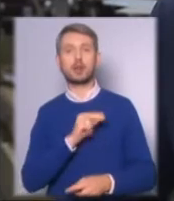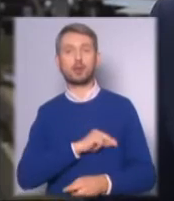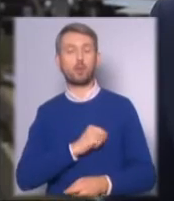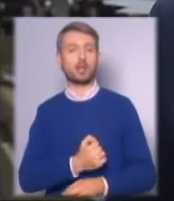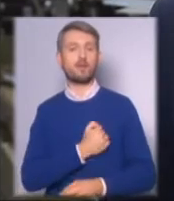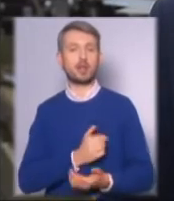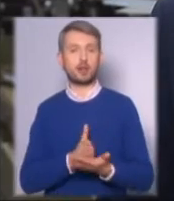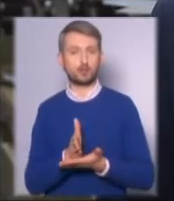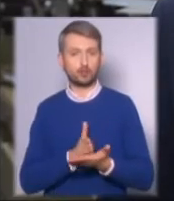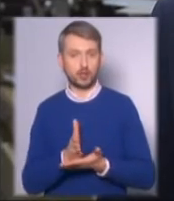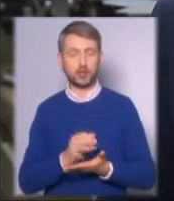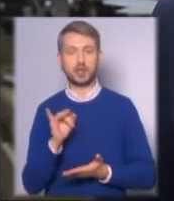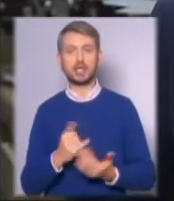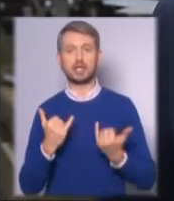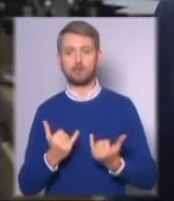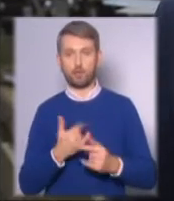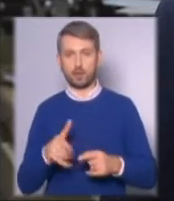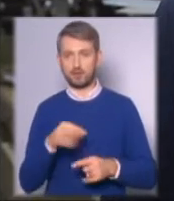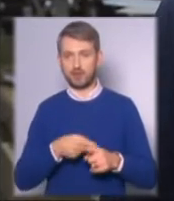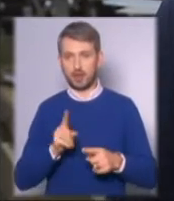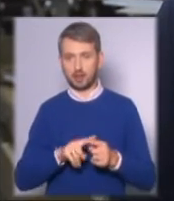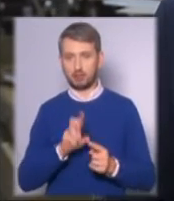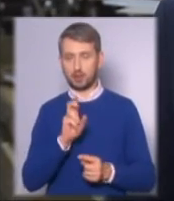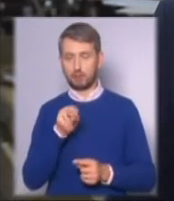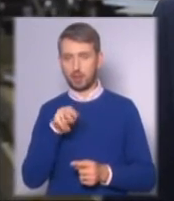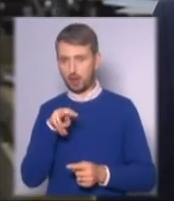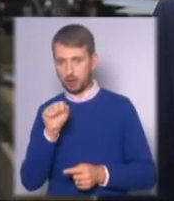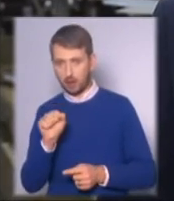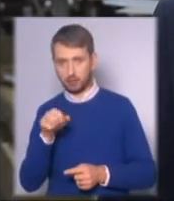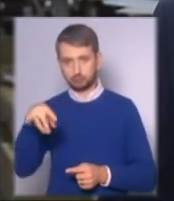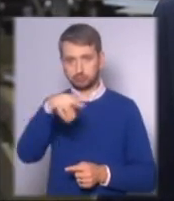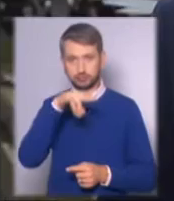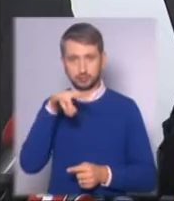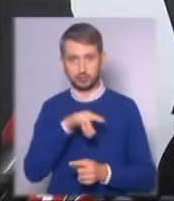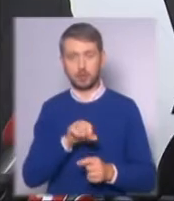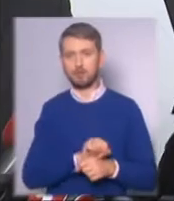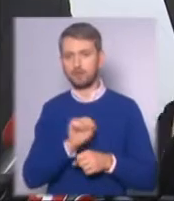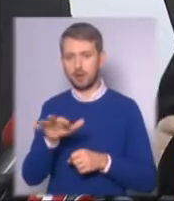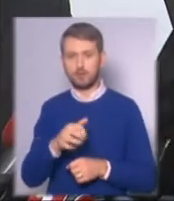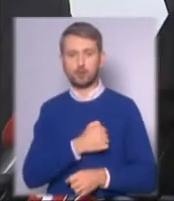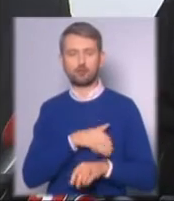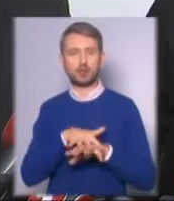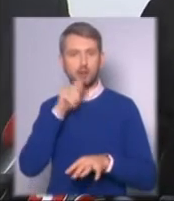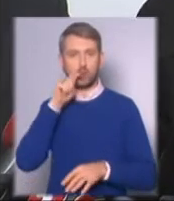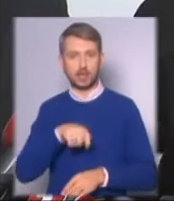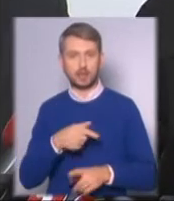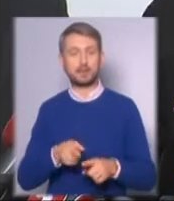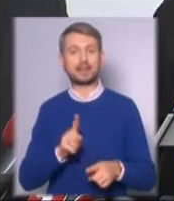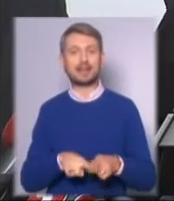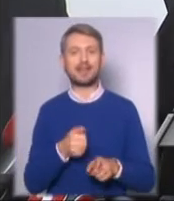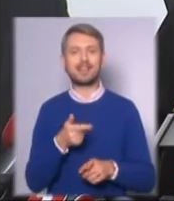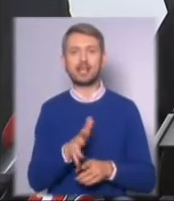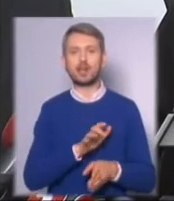И сегодня эти беспилотные летательные комплексы пойдут в вооруженные силы Украины. Саме це серійне виробництво